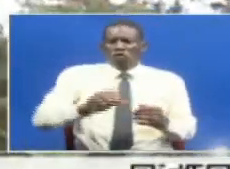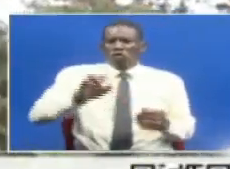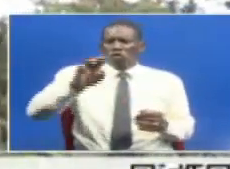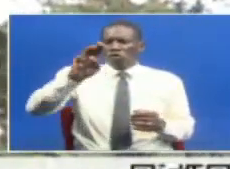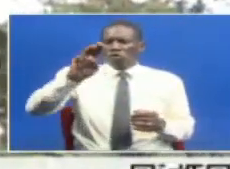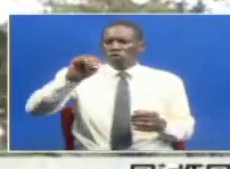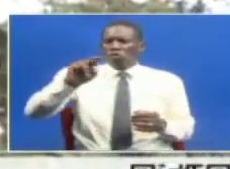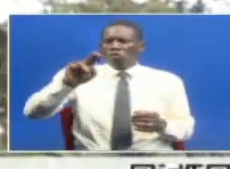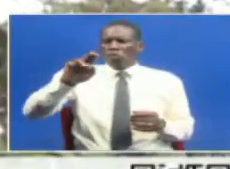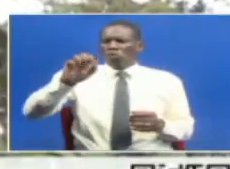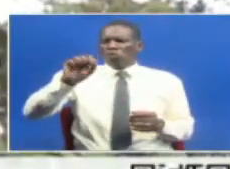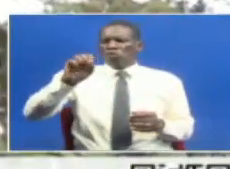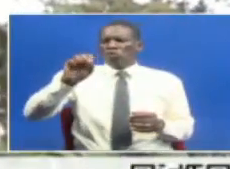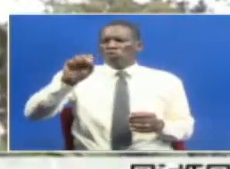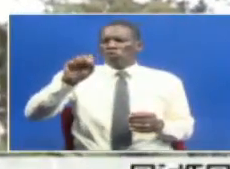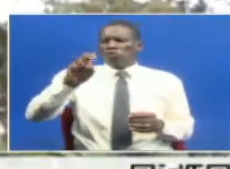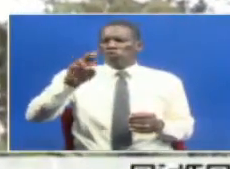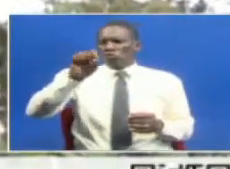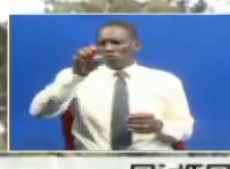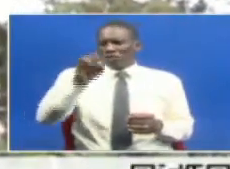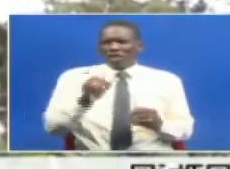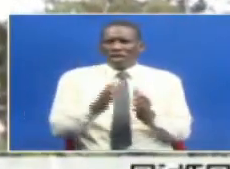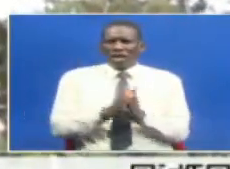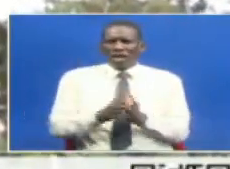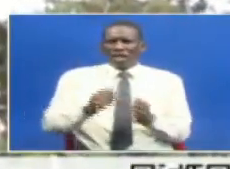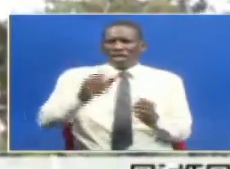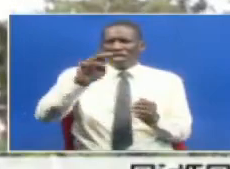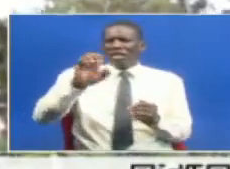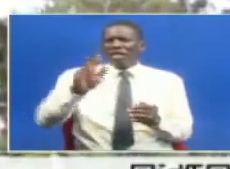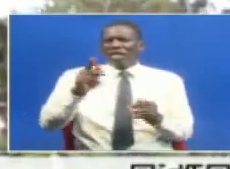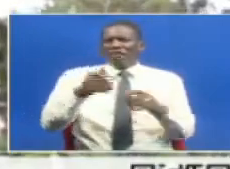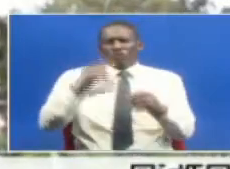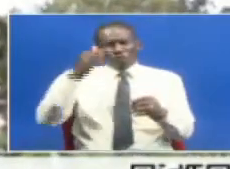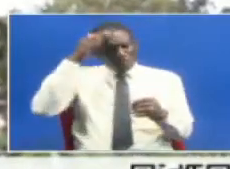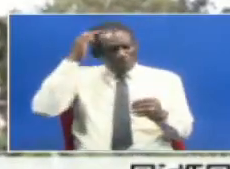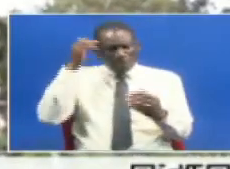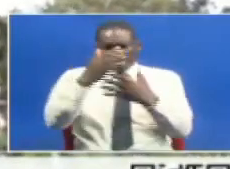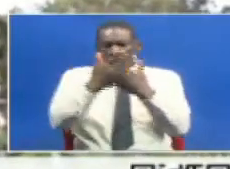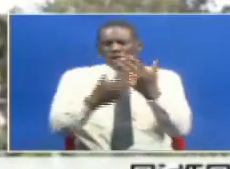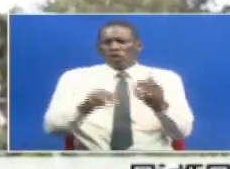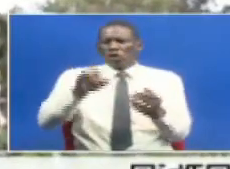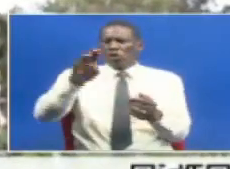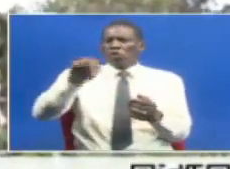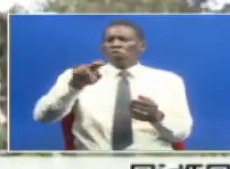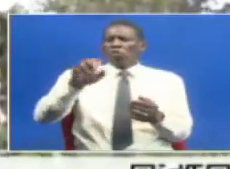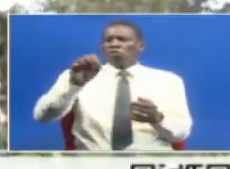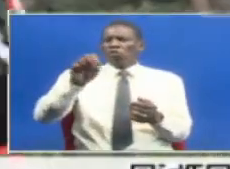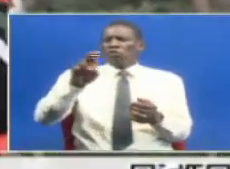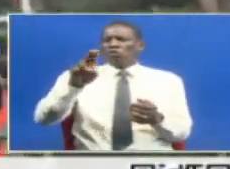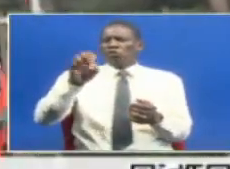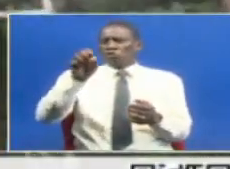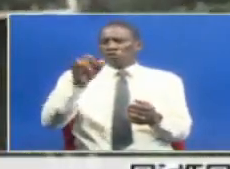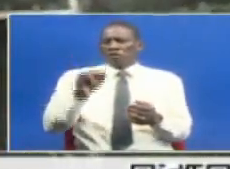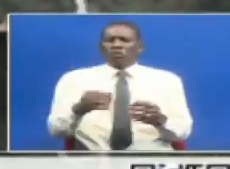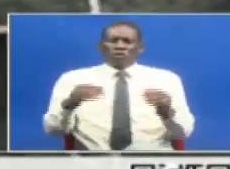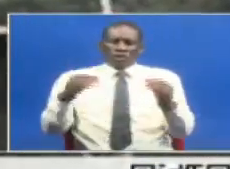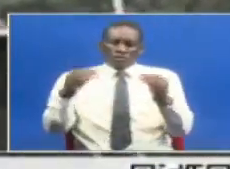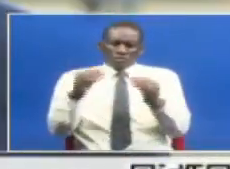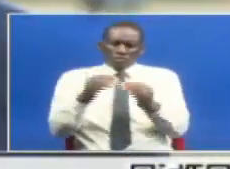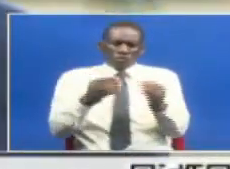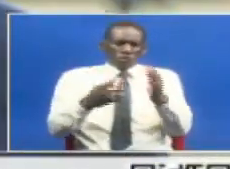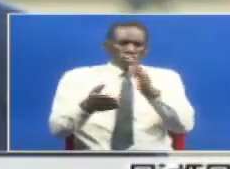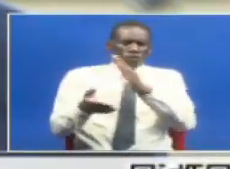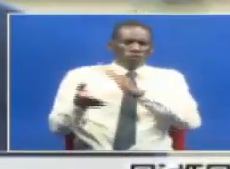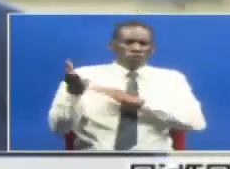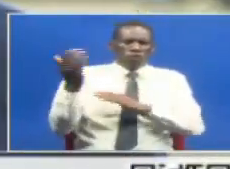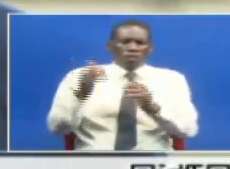Kulo kutoka Black Blood. Mususi atakutana na waliokuwa wachezaji wenzake wakati KCB itapambana na Queens Jumamosi. I